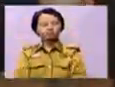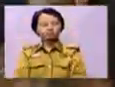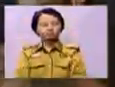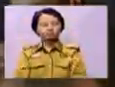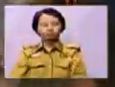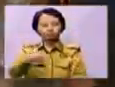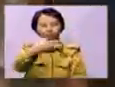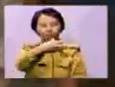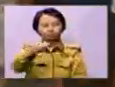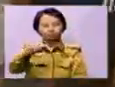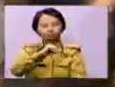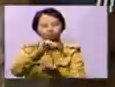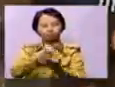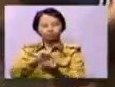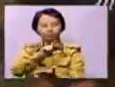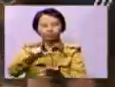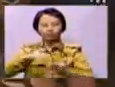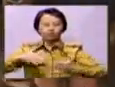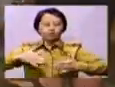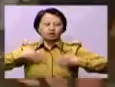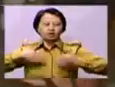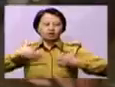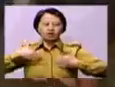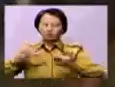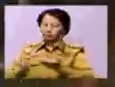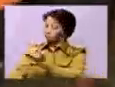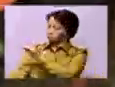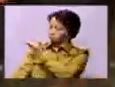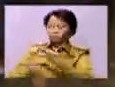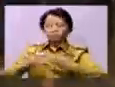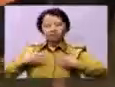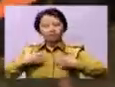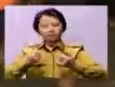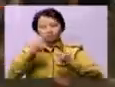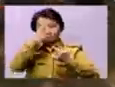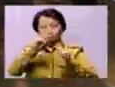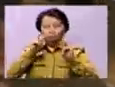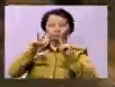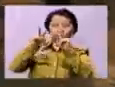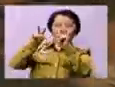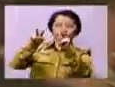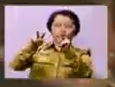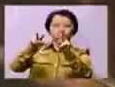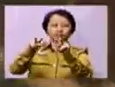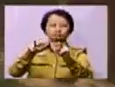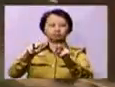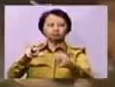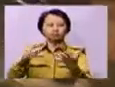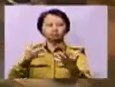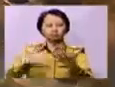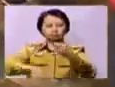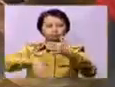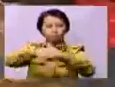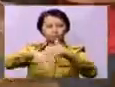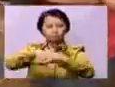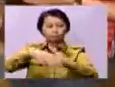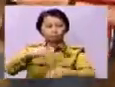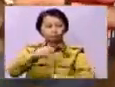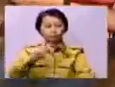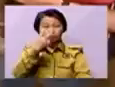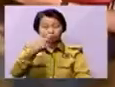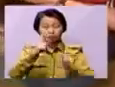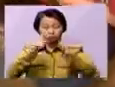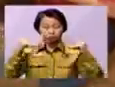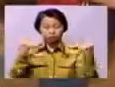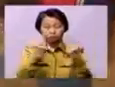Karena itulah kita dapat lihat betapa meriahnya mereka untuk menyaksikan detik bersejarah ini dan melihat